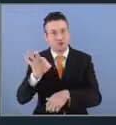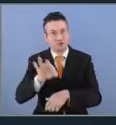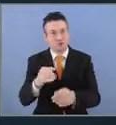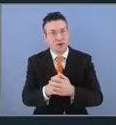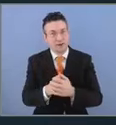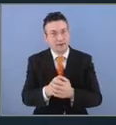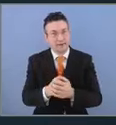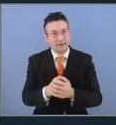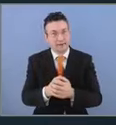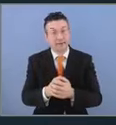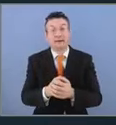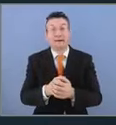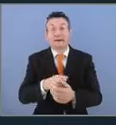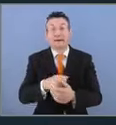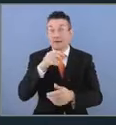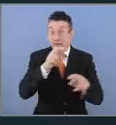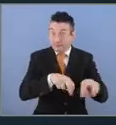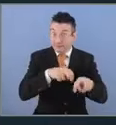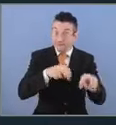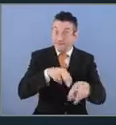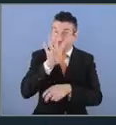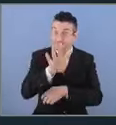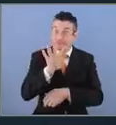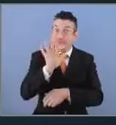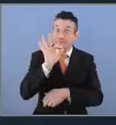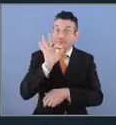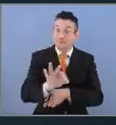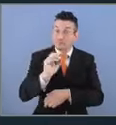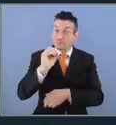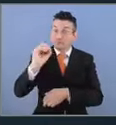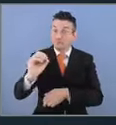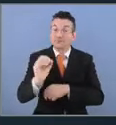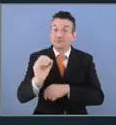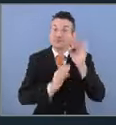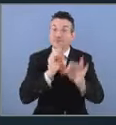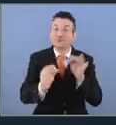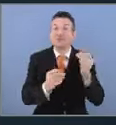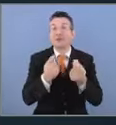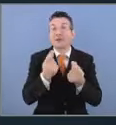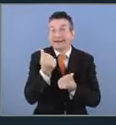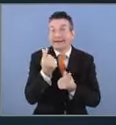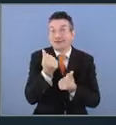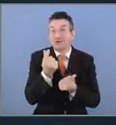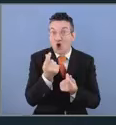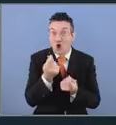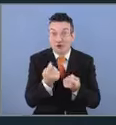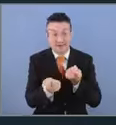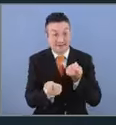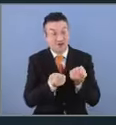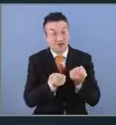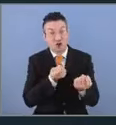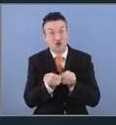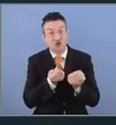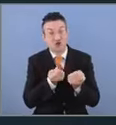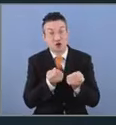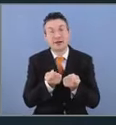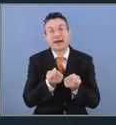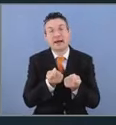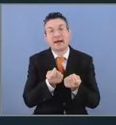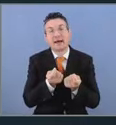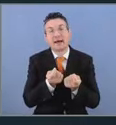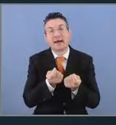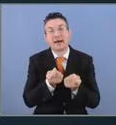agricoltura 4.0 significa anche gestione delle risorse, e sicuramente l'assessore Onorati faceva